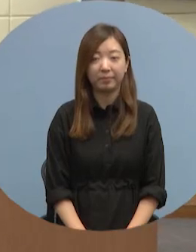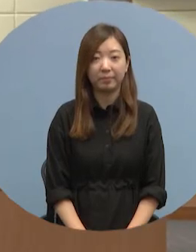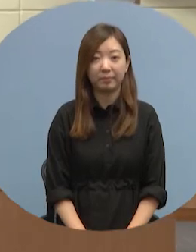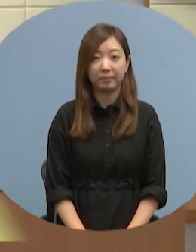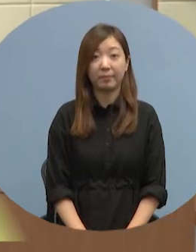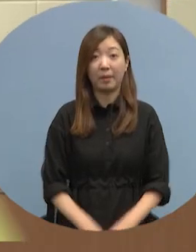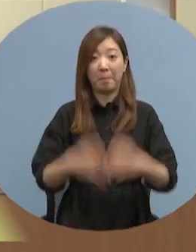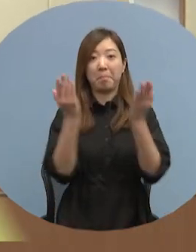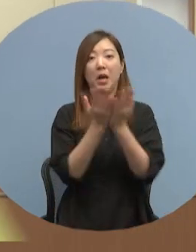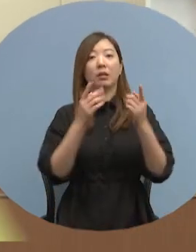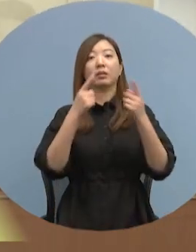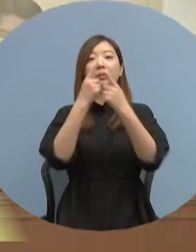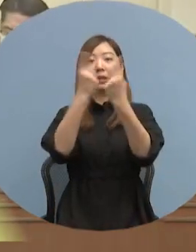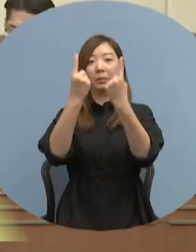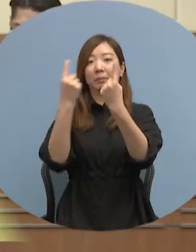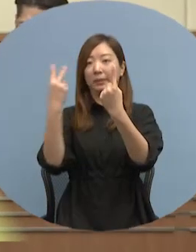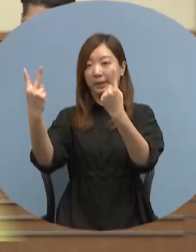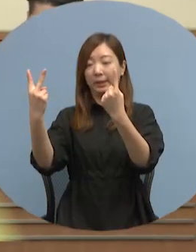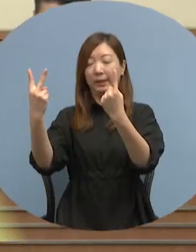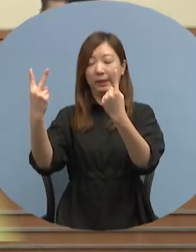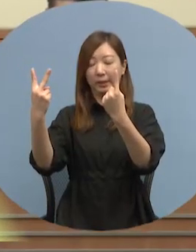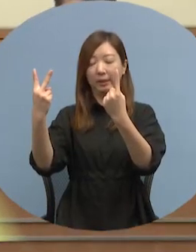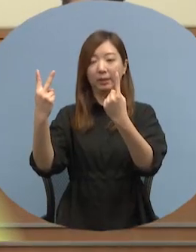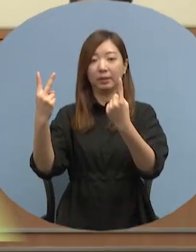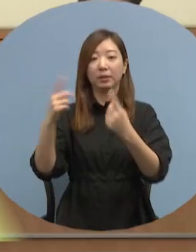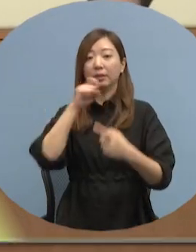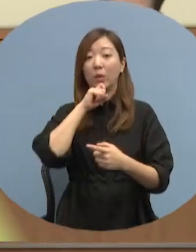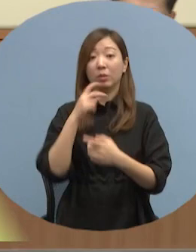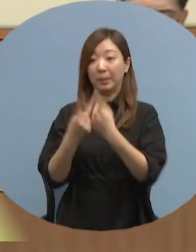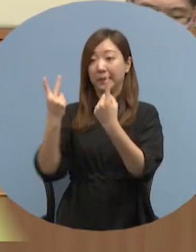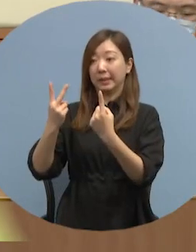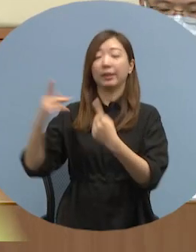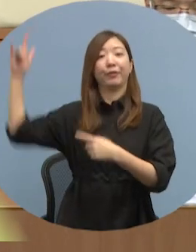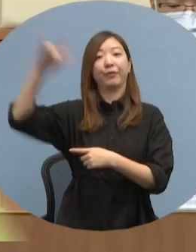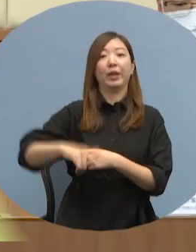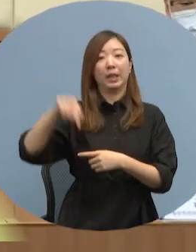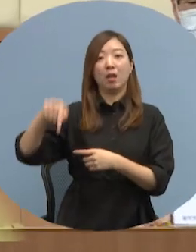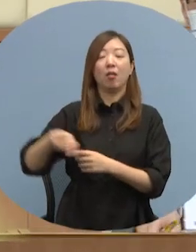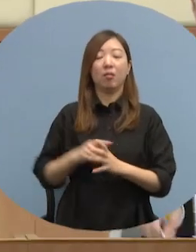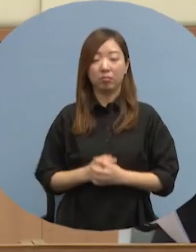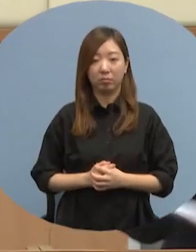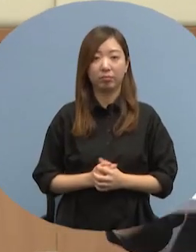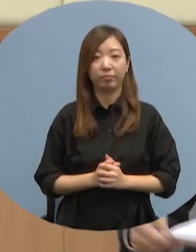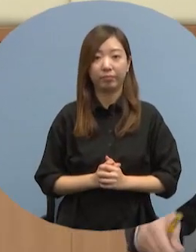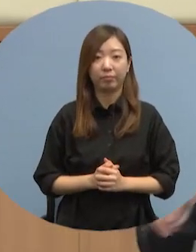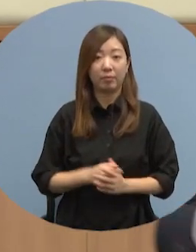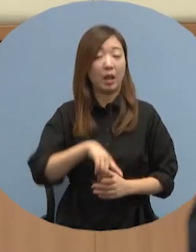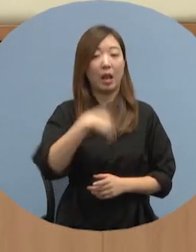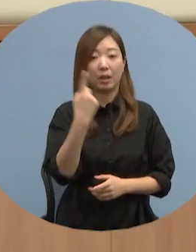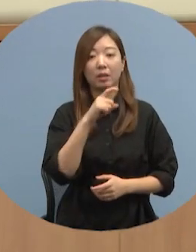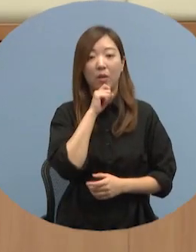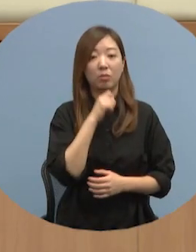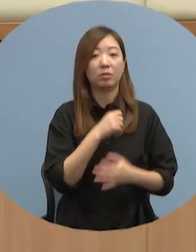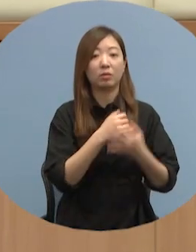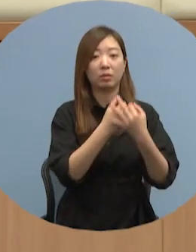確診了112宗個案啦。咁當中咧就有12宗咧係輸入性個案，另外就係有